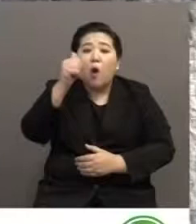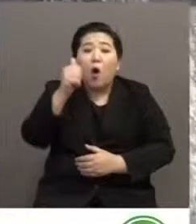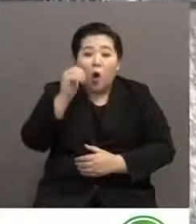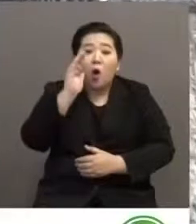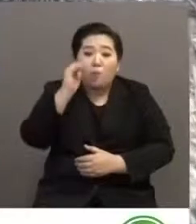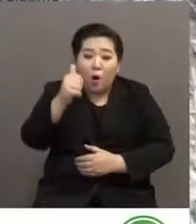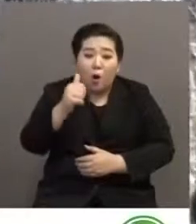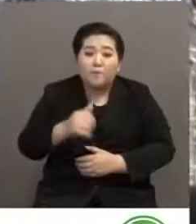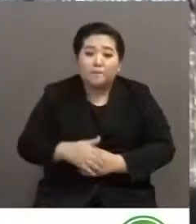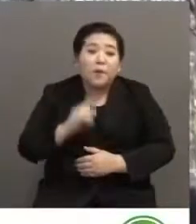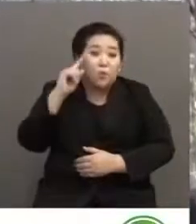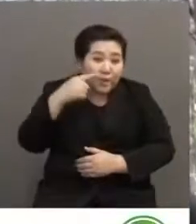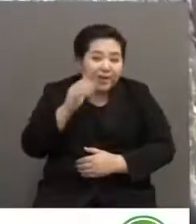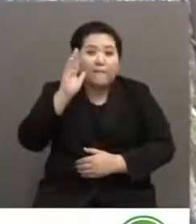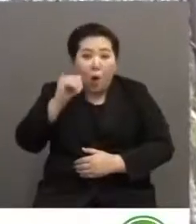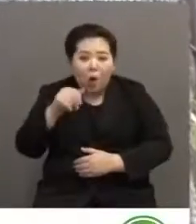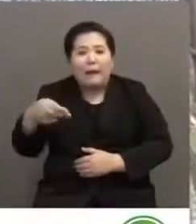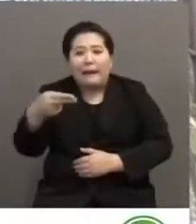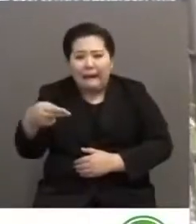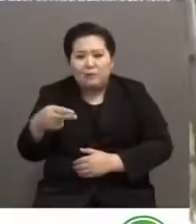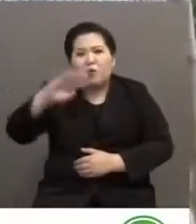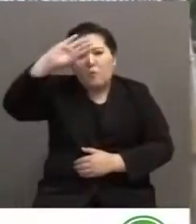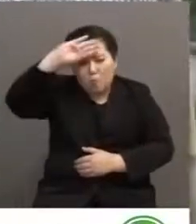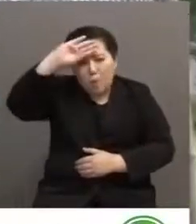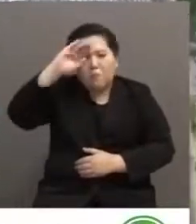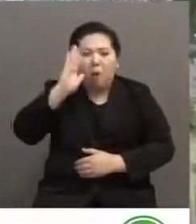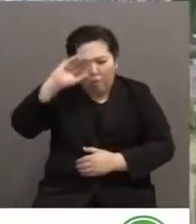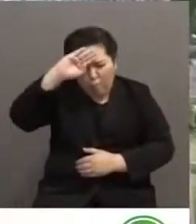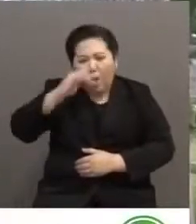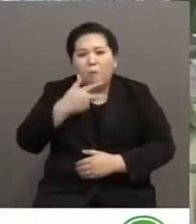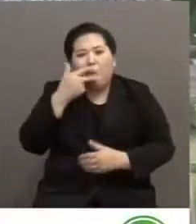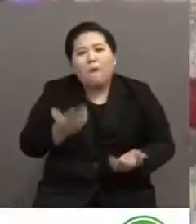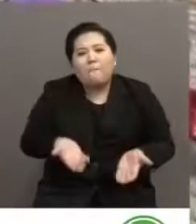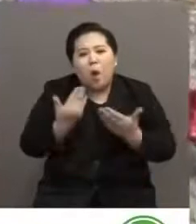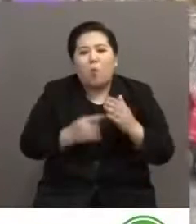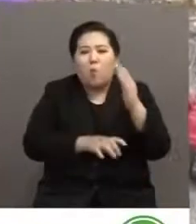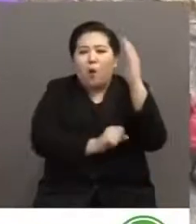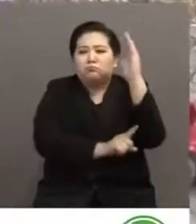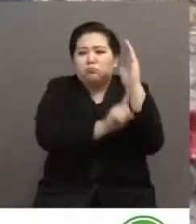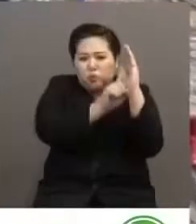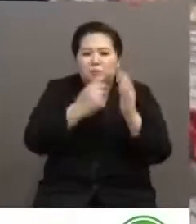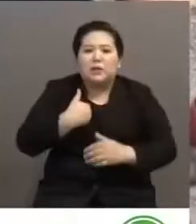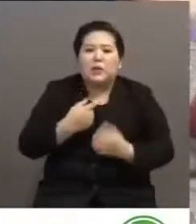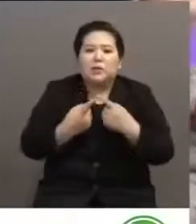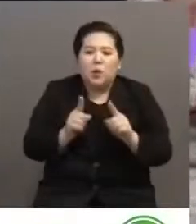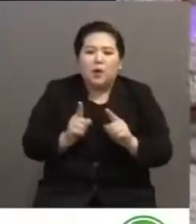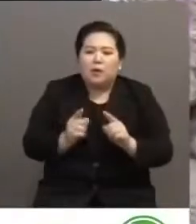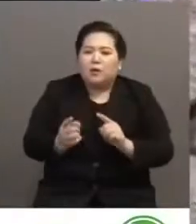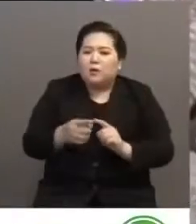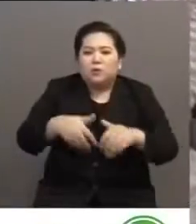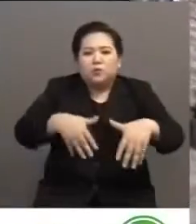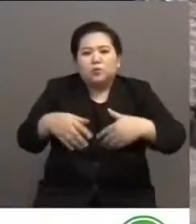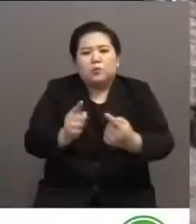ของตัวเด็กหญิงแล้วก็หลานชายนี่ก็ยังป่วยเป็นโรคเบาหวานมีความดันโลหิตสูงด้วยแต่ก็ไม่อยากเป็นภาระของสังคมน